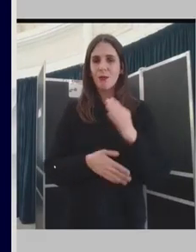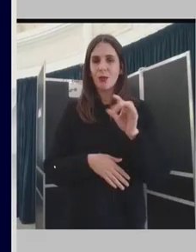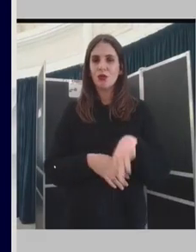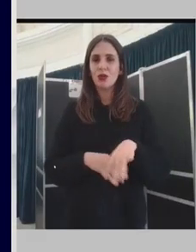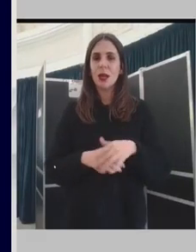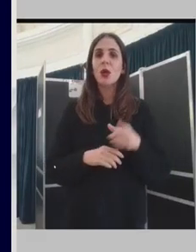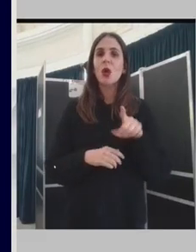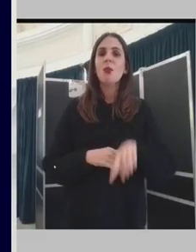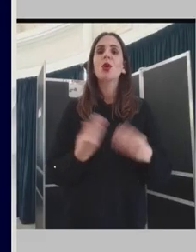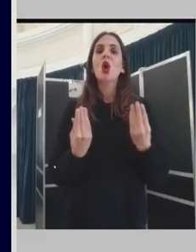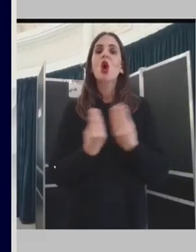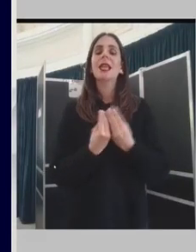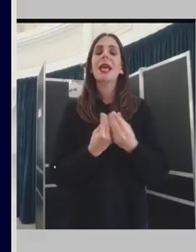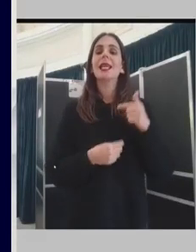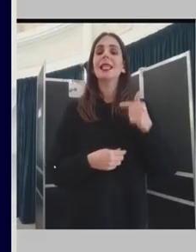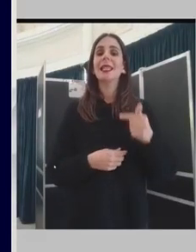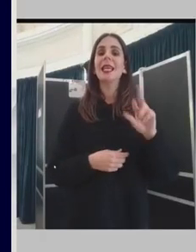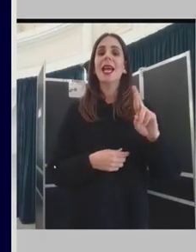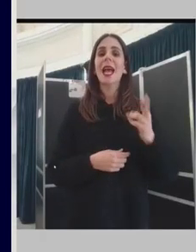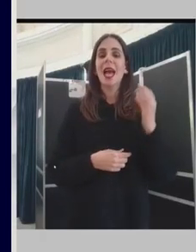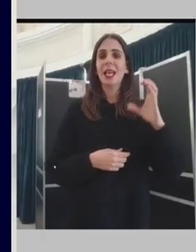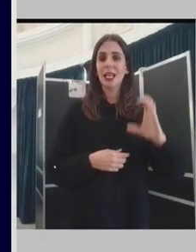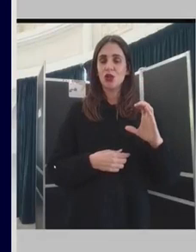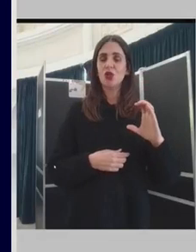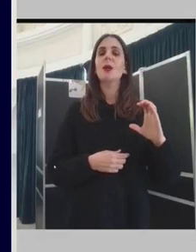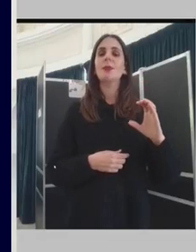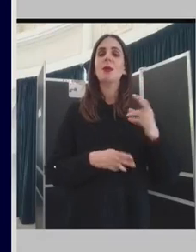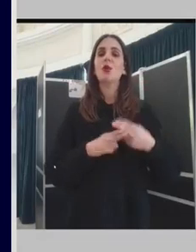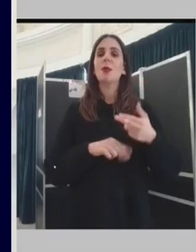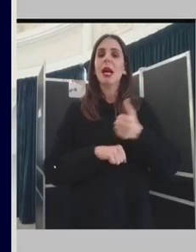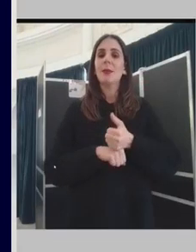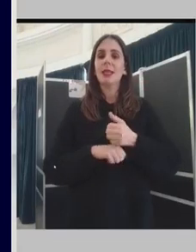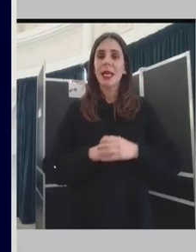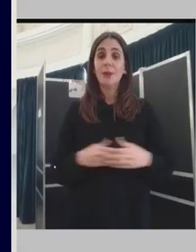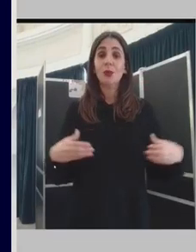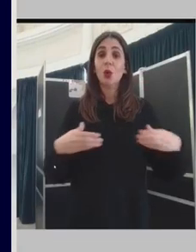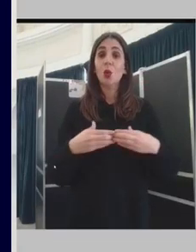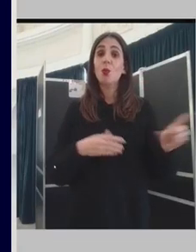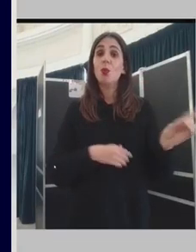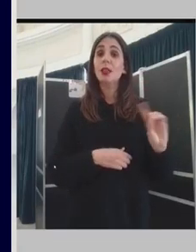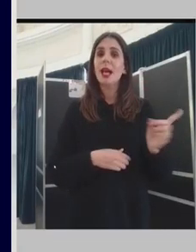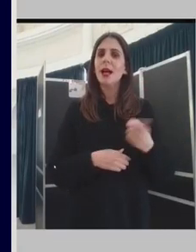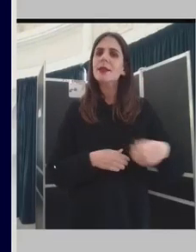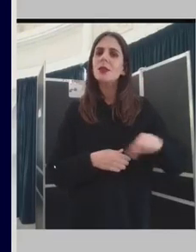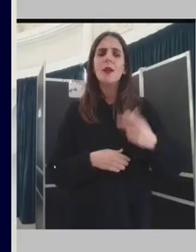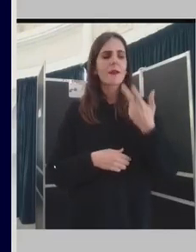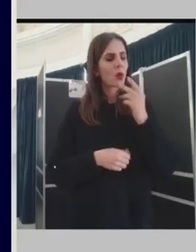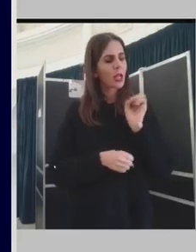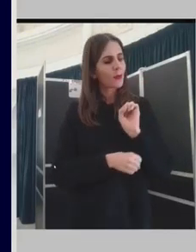del TRC Roma Capitale, tassisti. Sono i tassisti, è un gruppo che noi contribuiamo a formare.